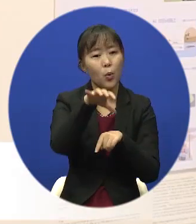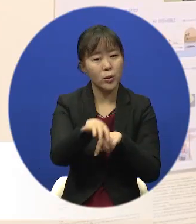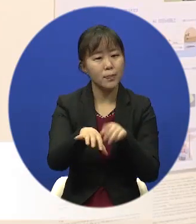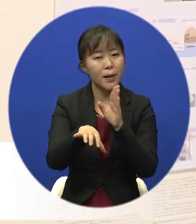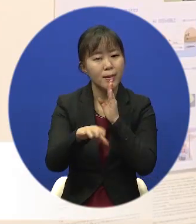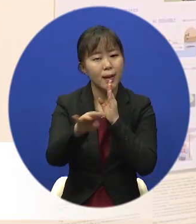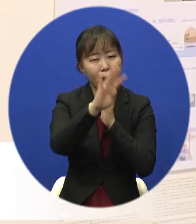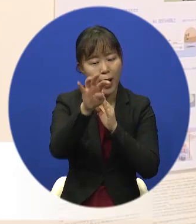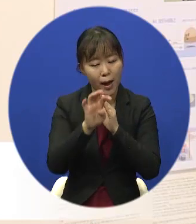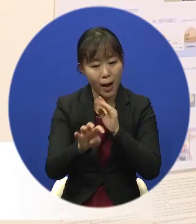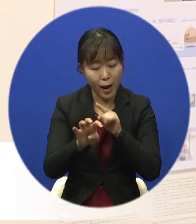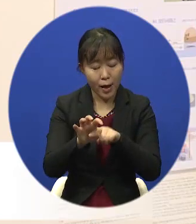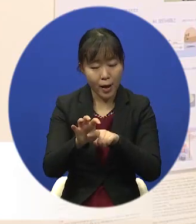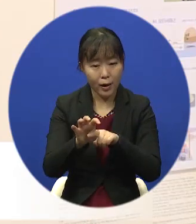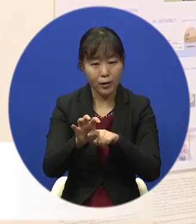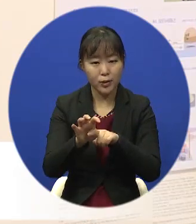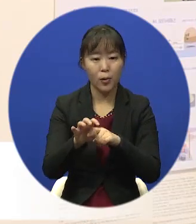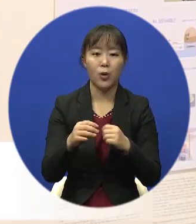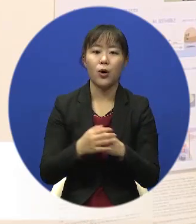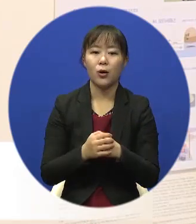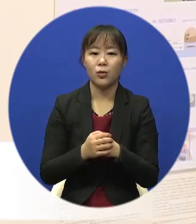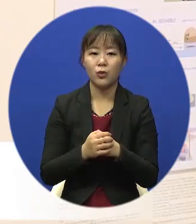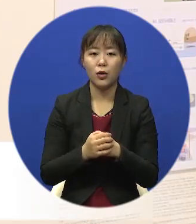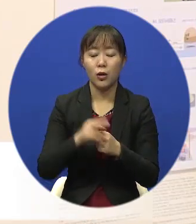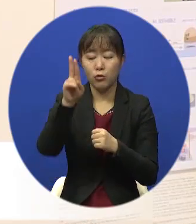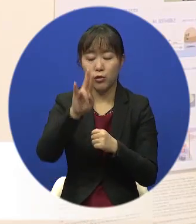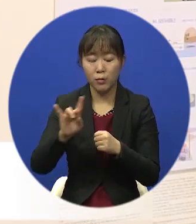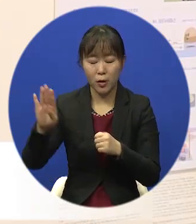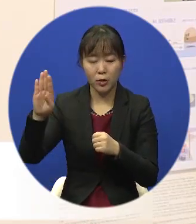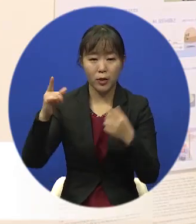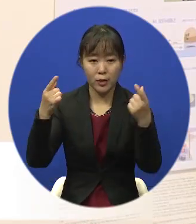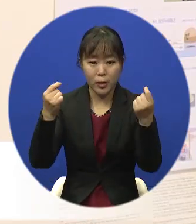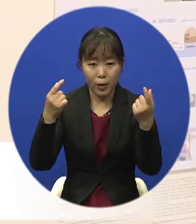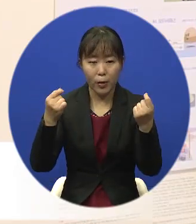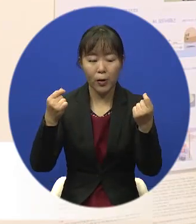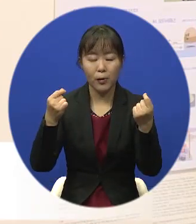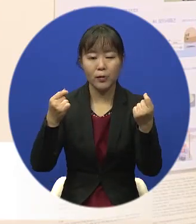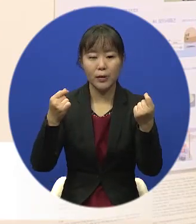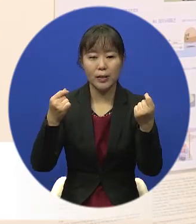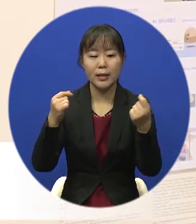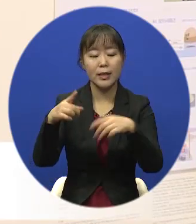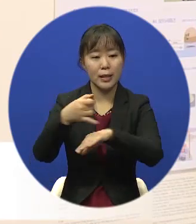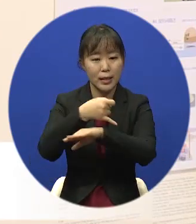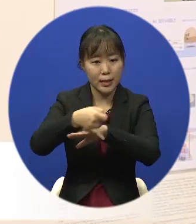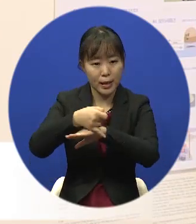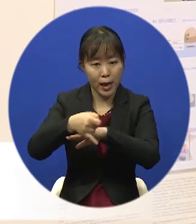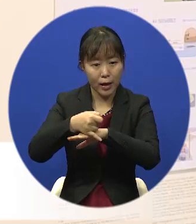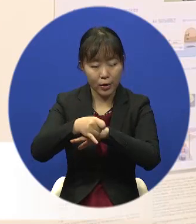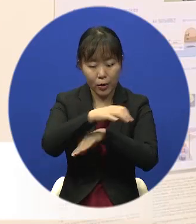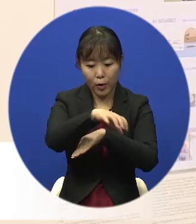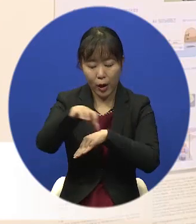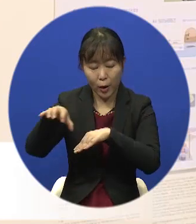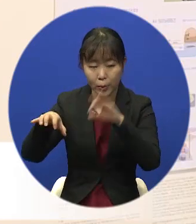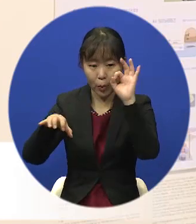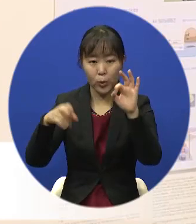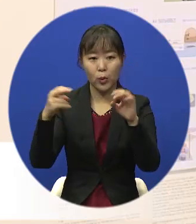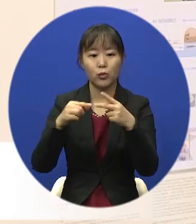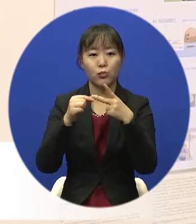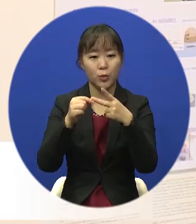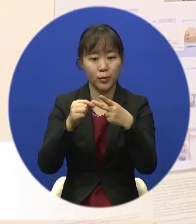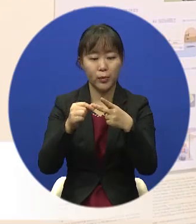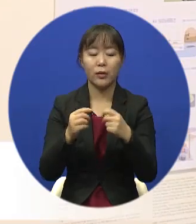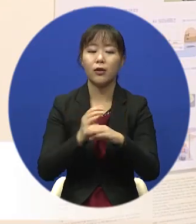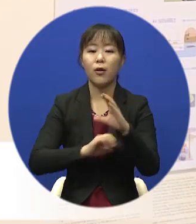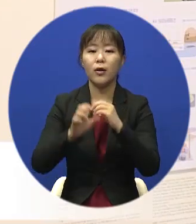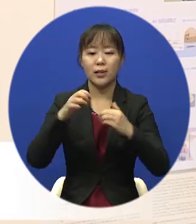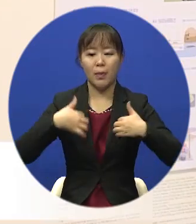하는 부분이라서 또 이제 유니버설 디자인을 적용을 한 공간 설계를 하나로 봤고요. 또 한 가지는